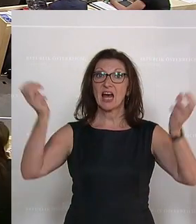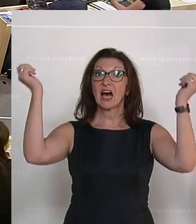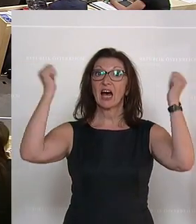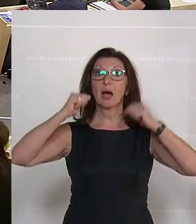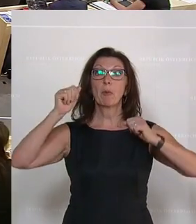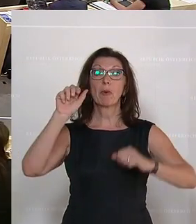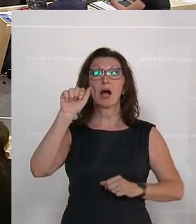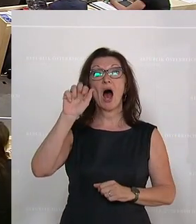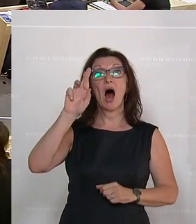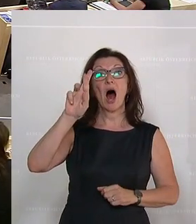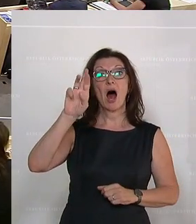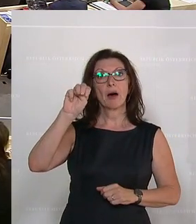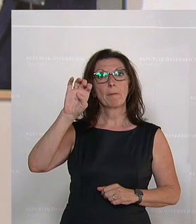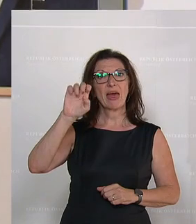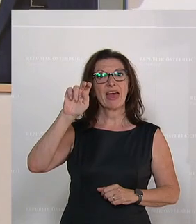gesundheitsministerium